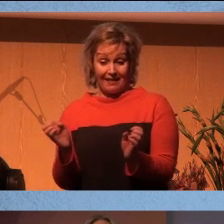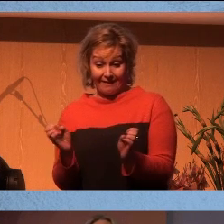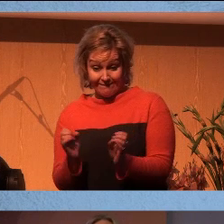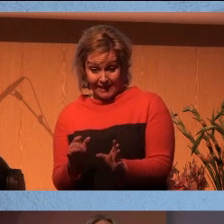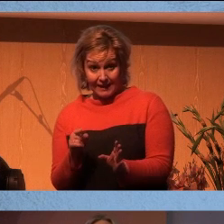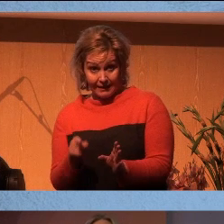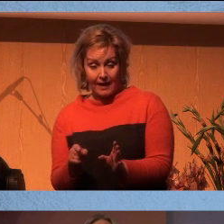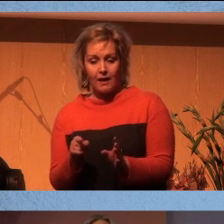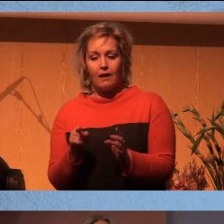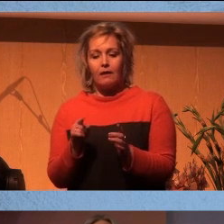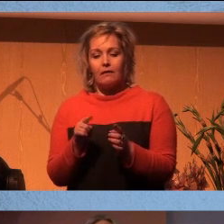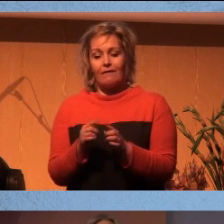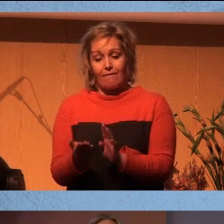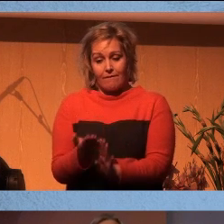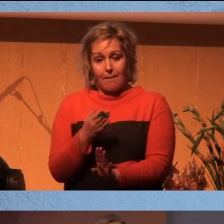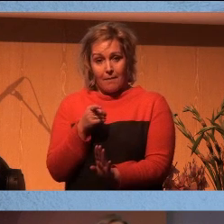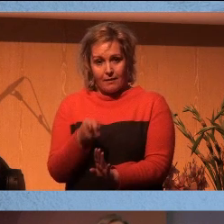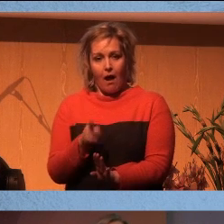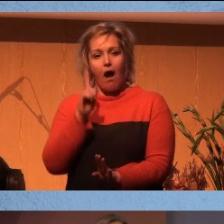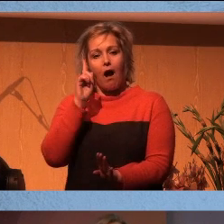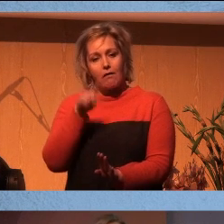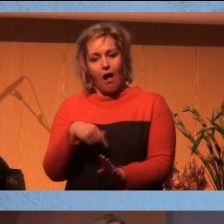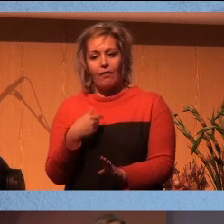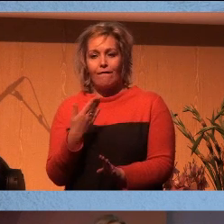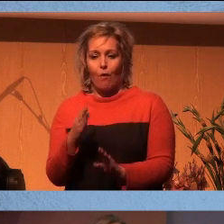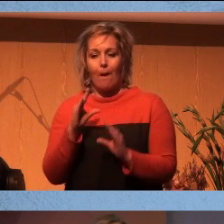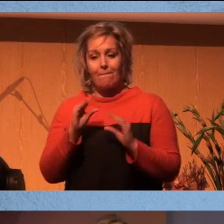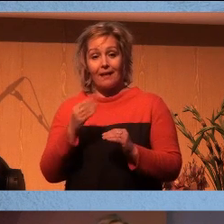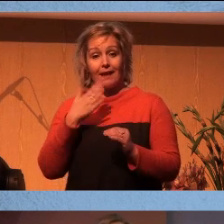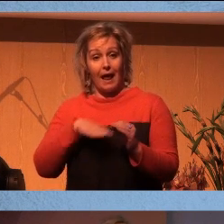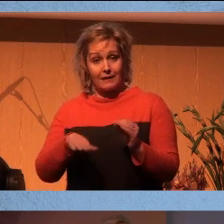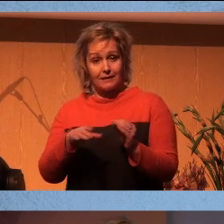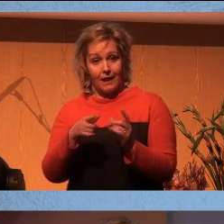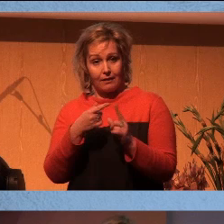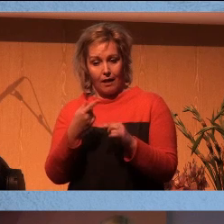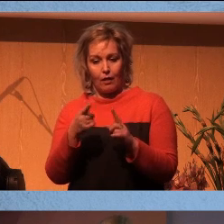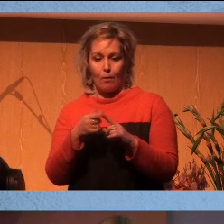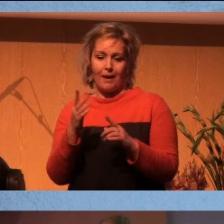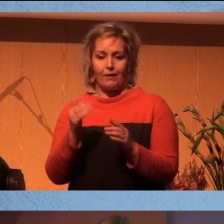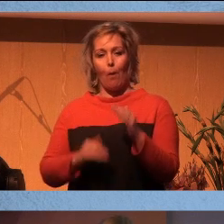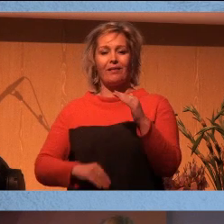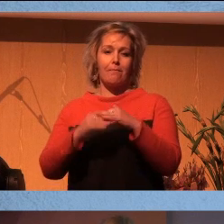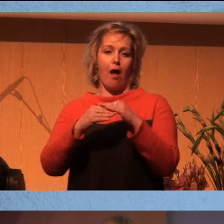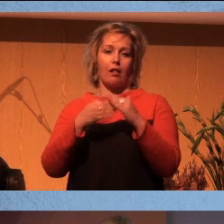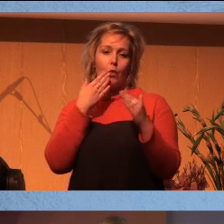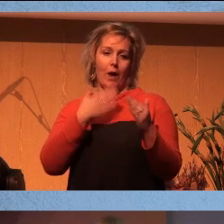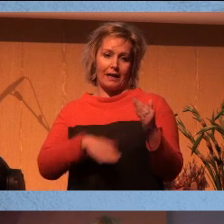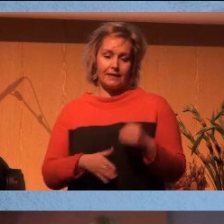så kan man da få bedre helseutfall og mer optimal bruk av helsetjenester.